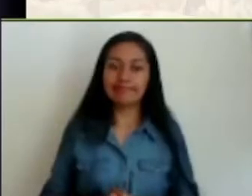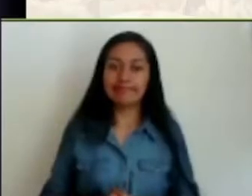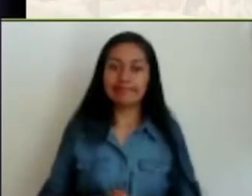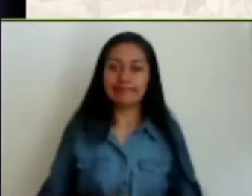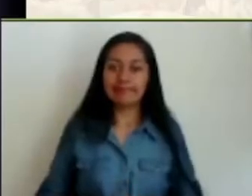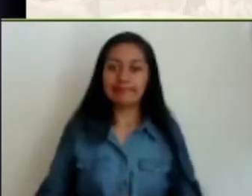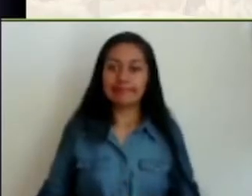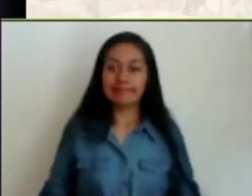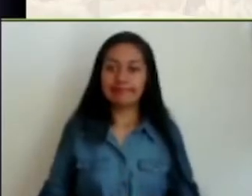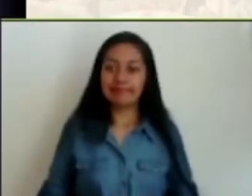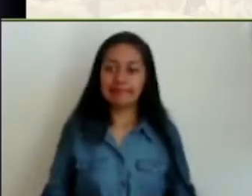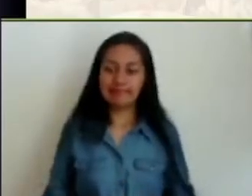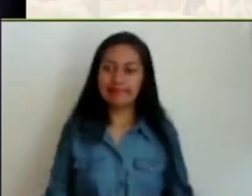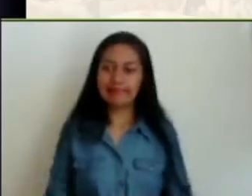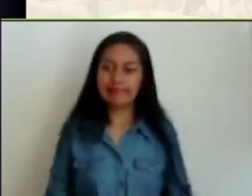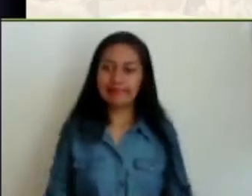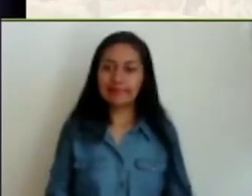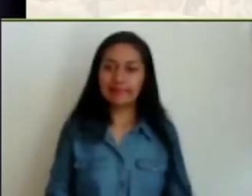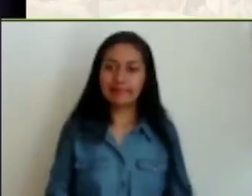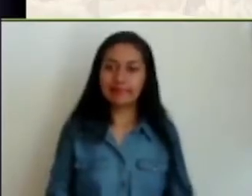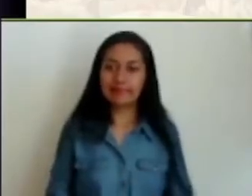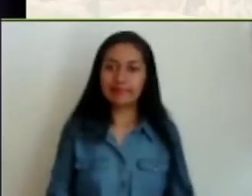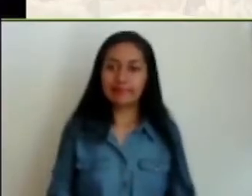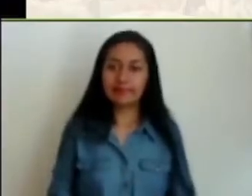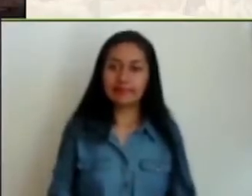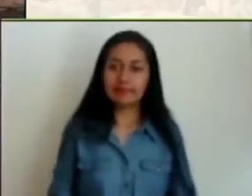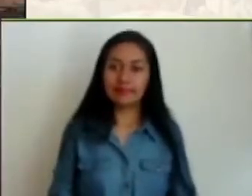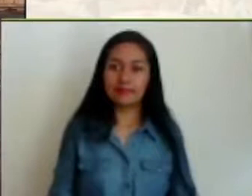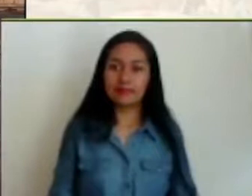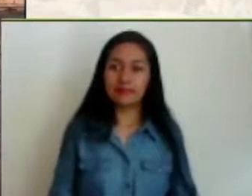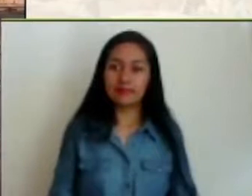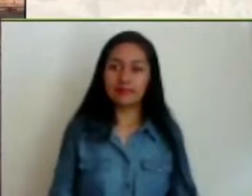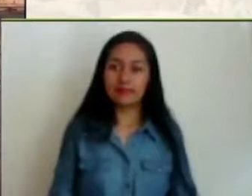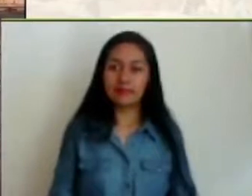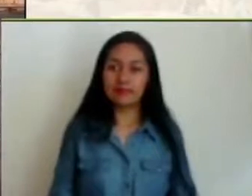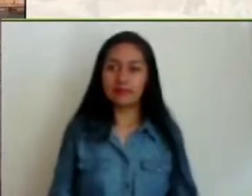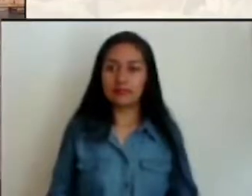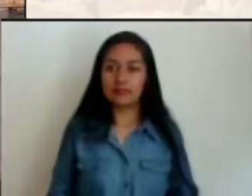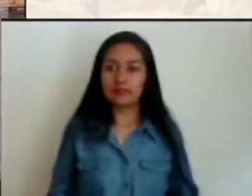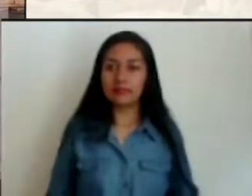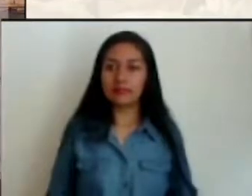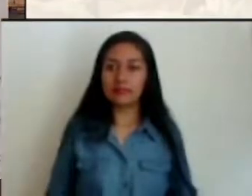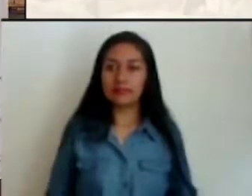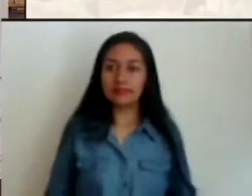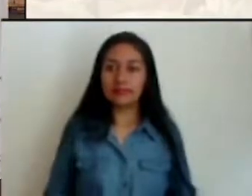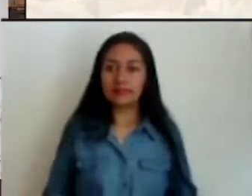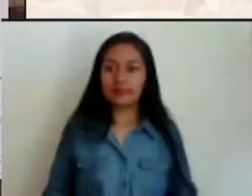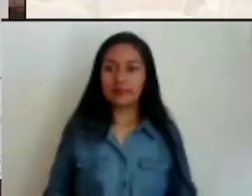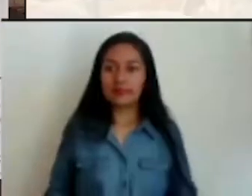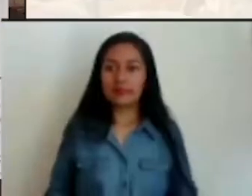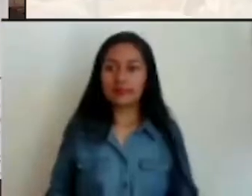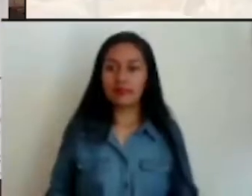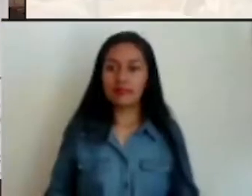tuttora esistenti nell'archivio di Stato. La nave incriminata, la Tartanella, un tipo di piccola nave da